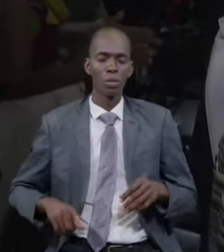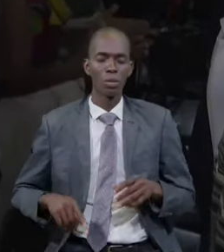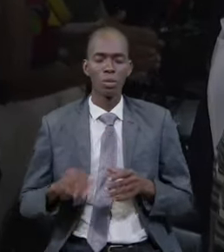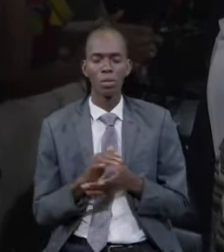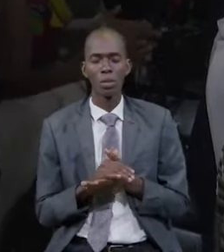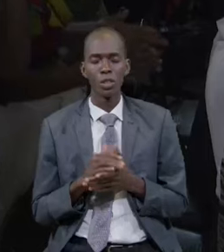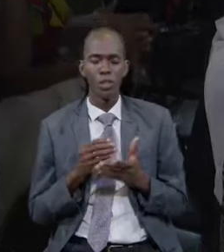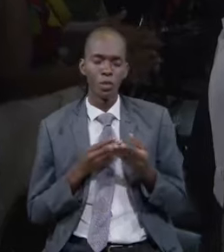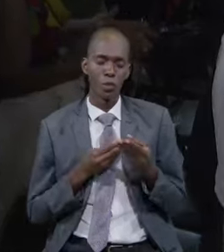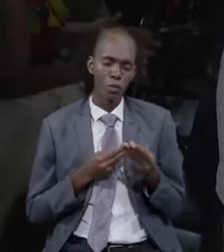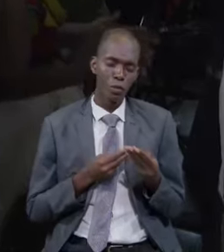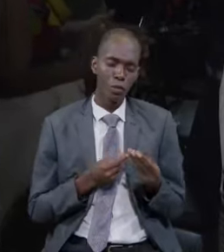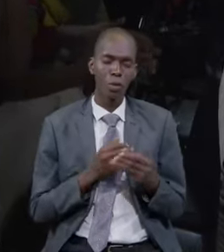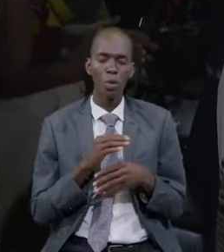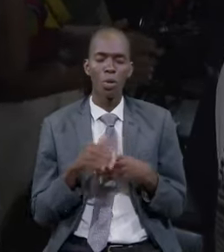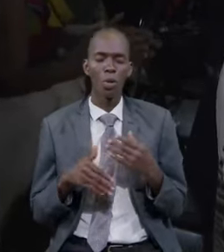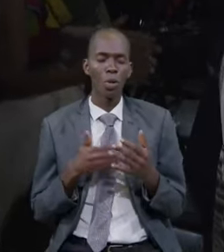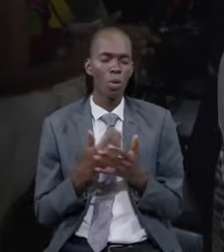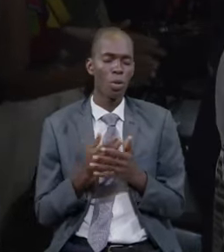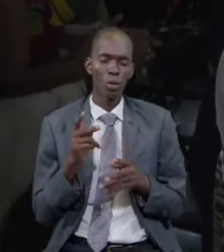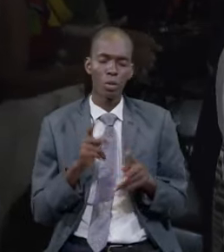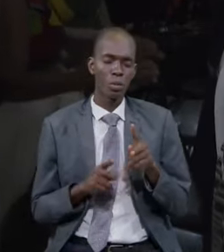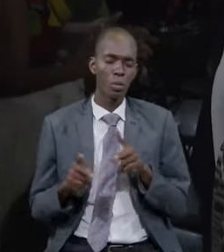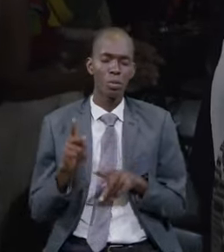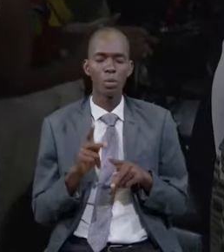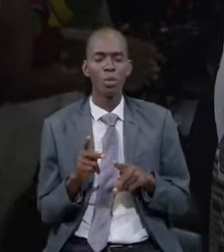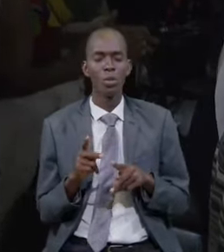Paix tout ce que tu rencontres.